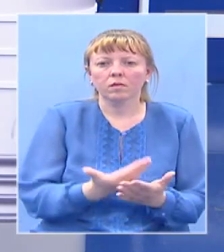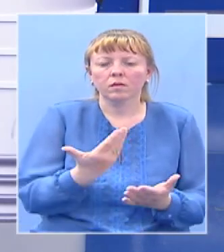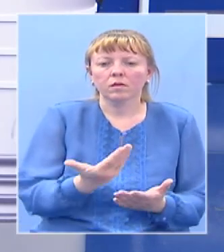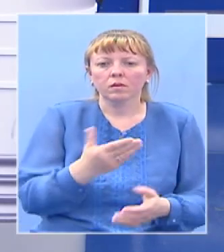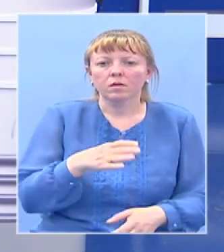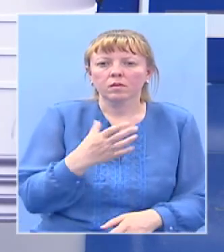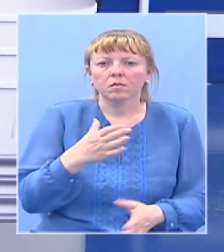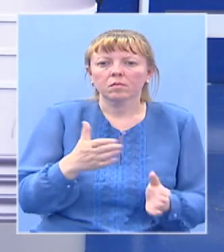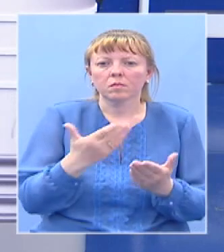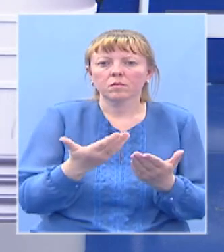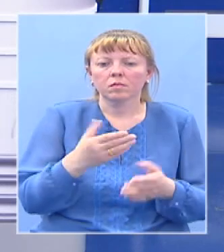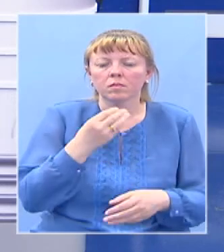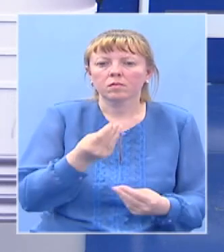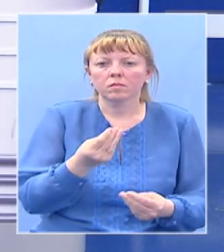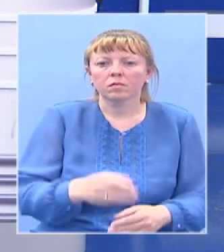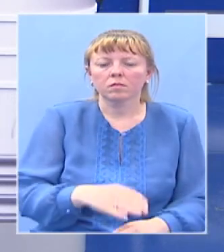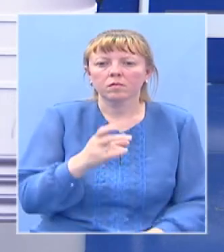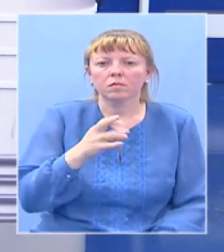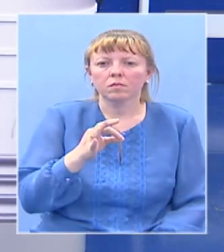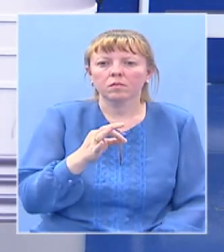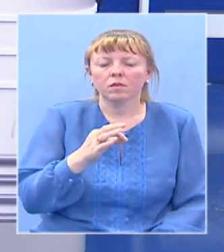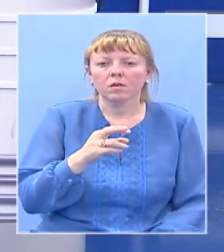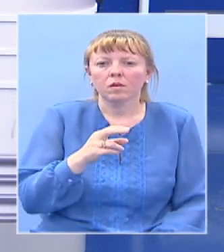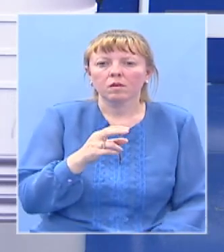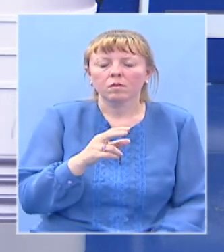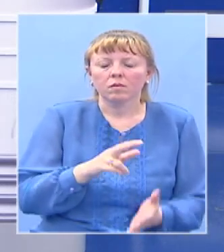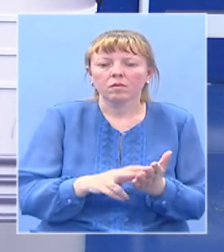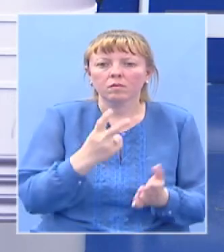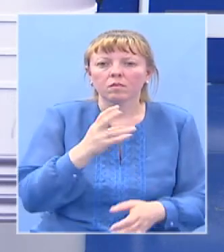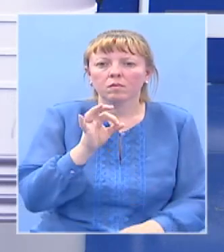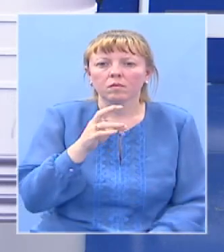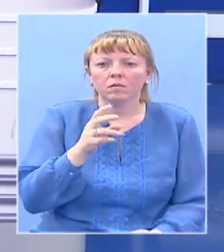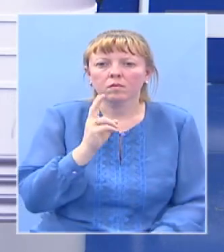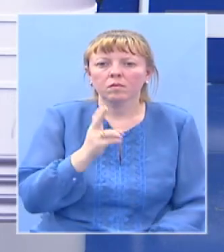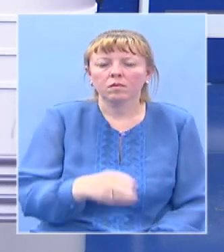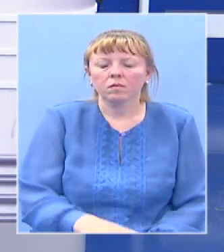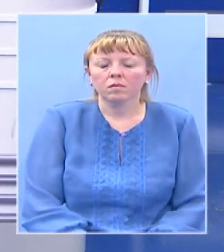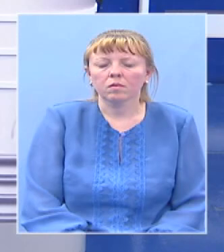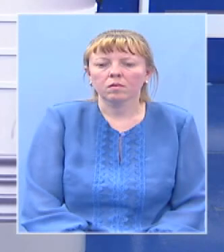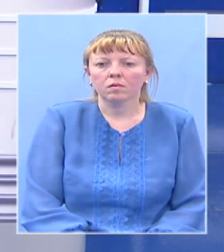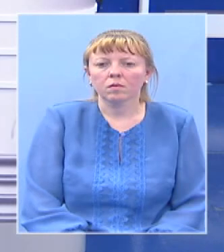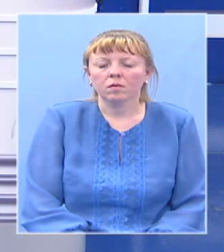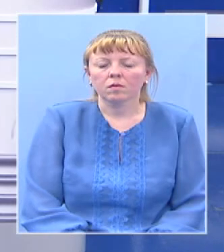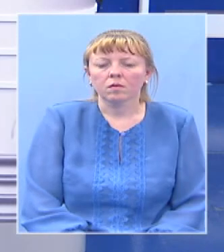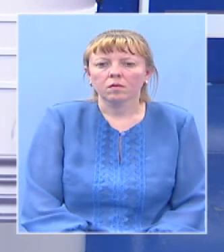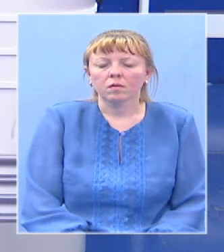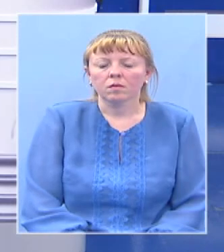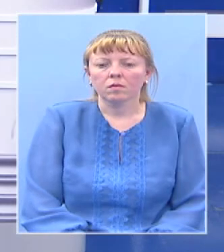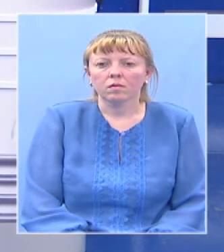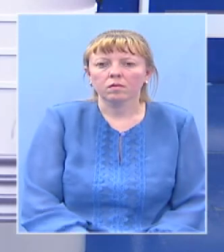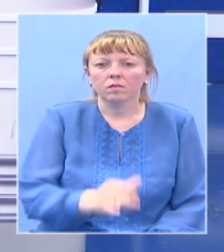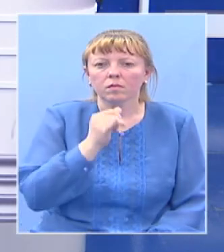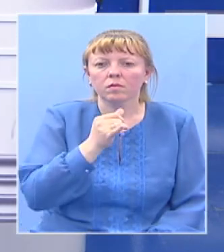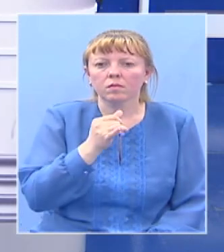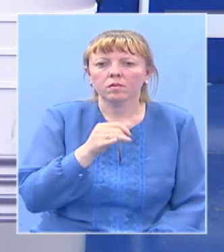весовое оборудование это у нас 800к который имеет такую возможность что при